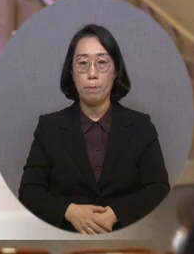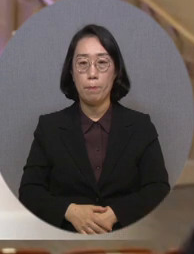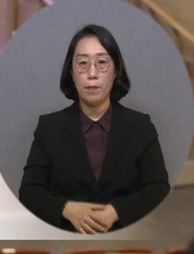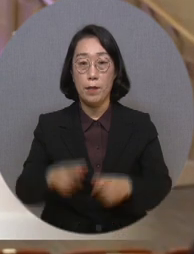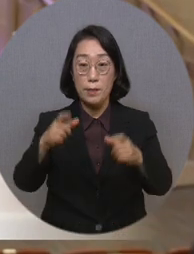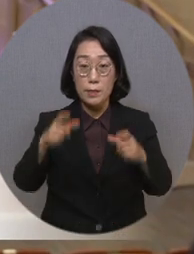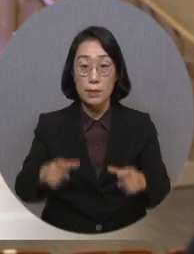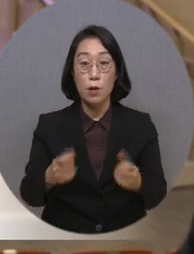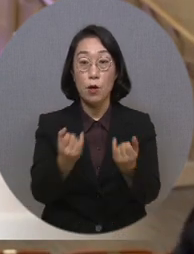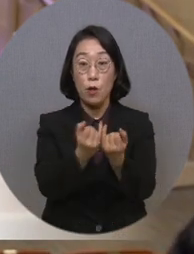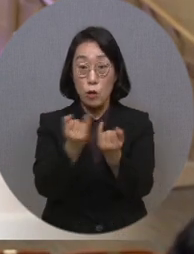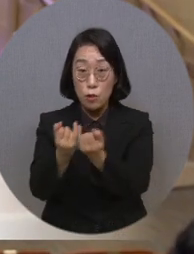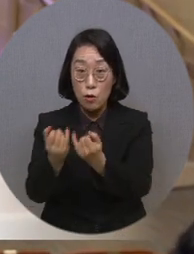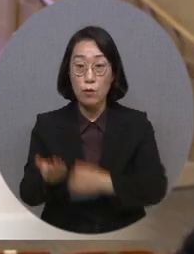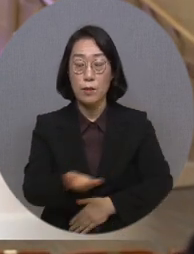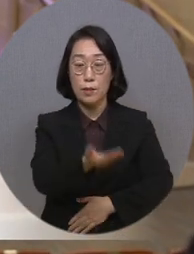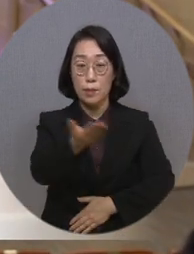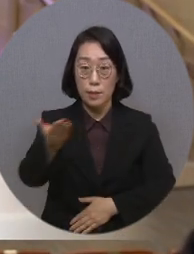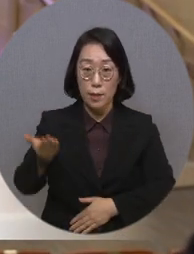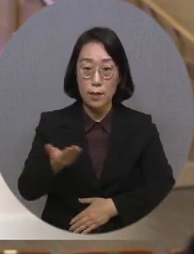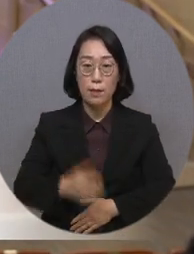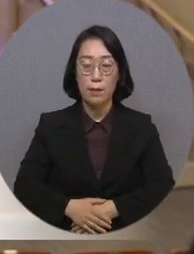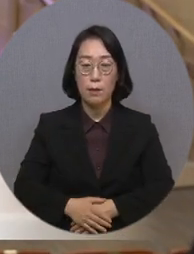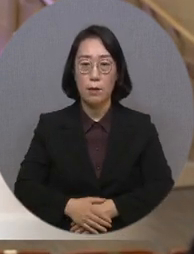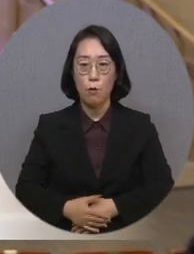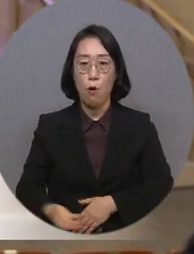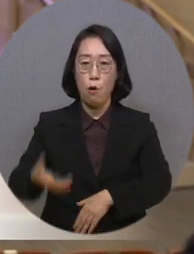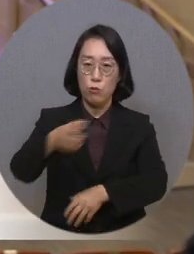지역 여성들이 보다 이제 뭐